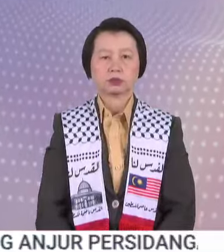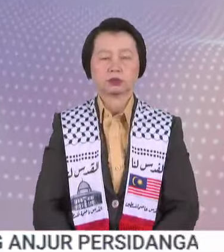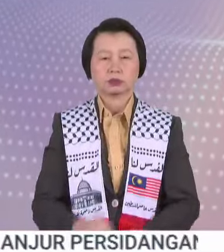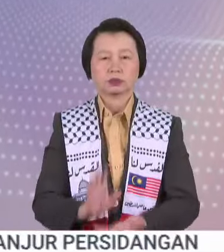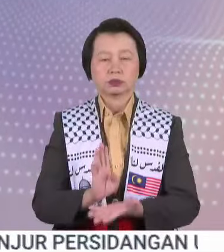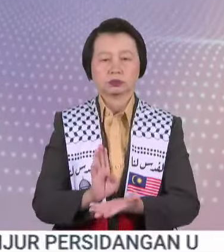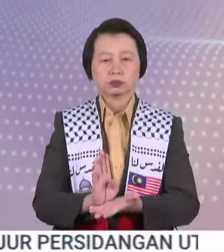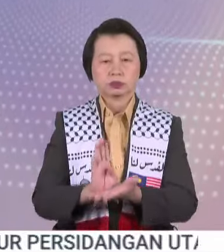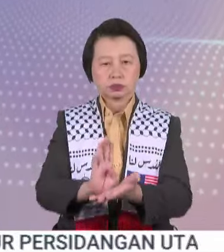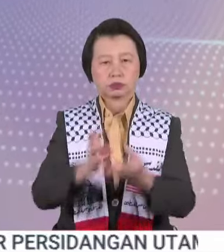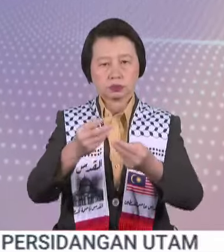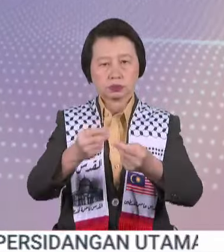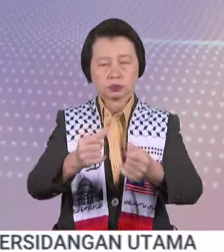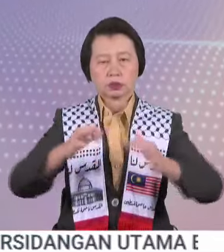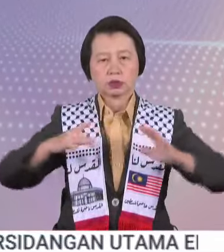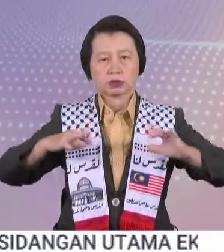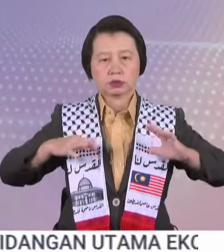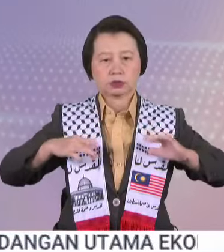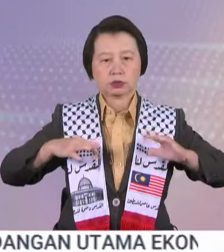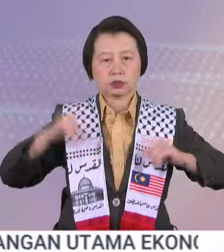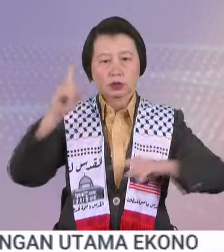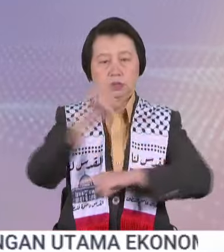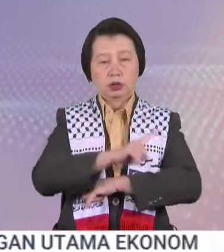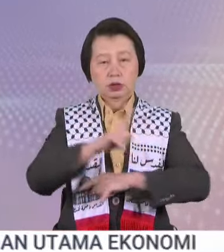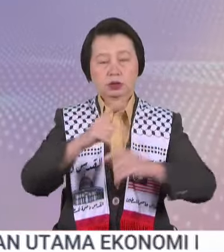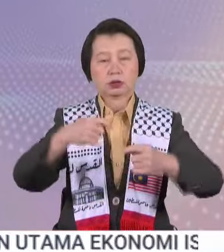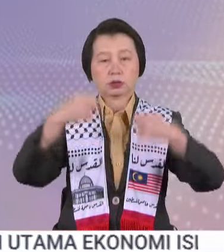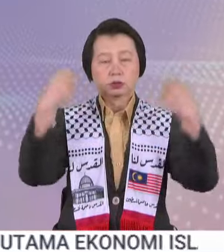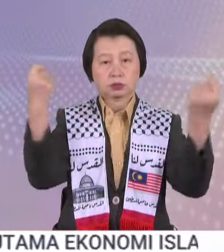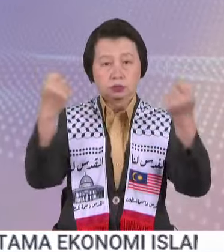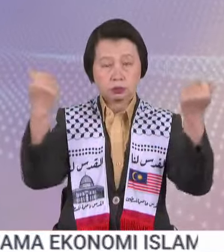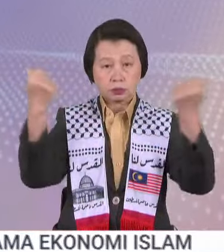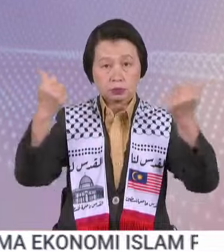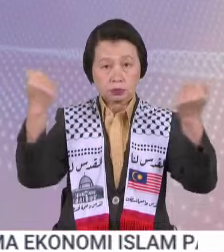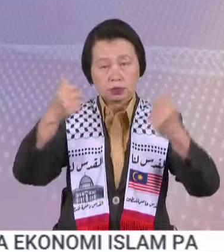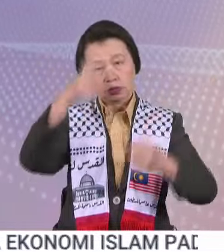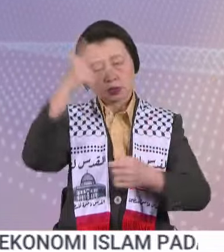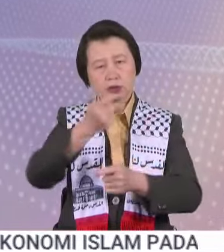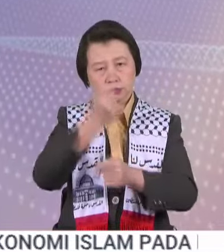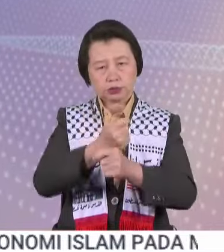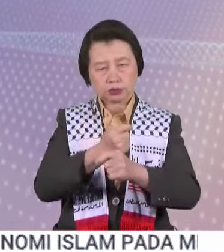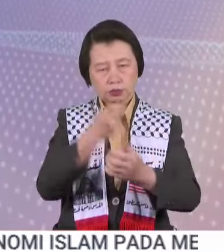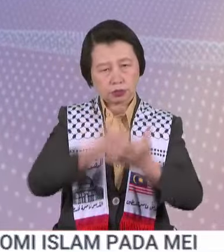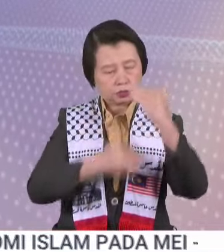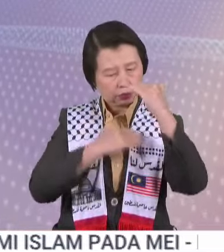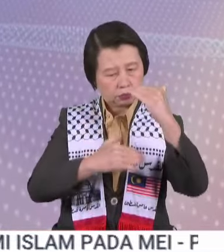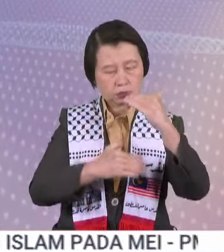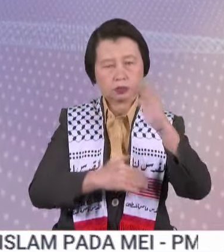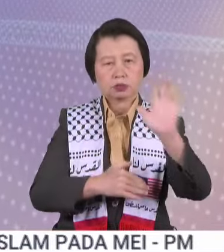Bantu lancarkan percutian sempena sambutan Aidilfitri. Kerajaan tetapkan harga maksimum